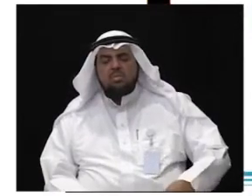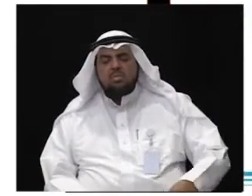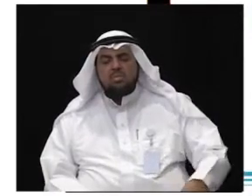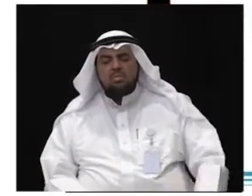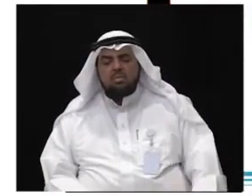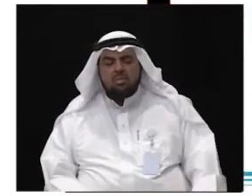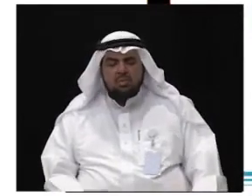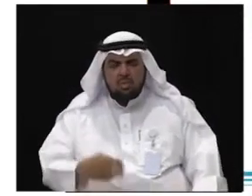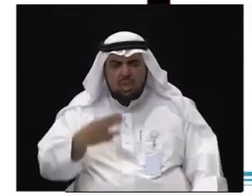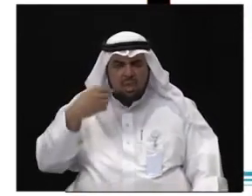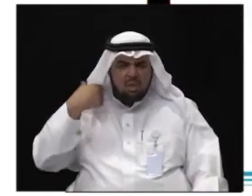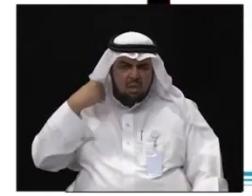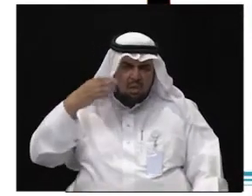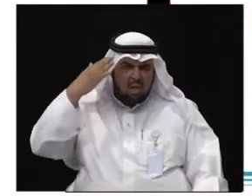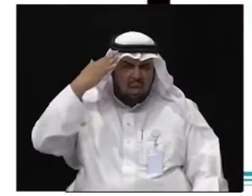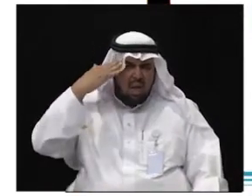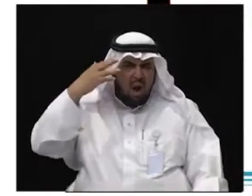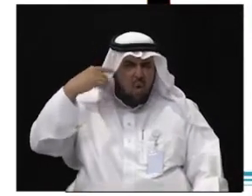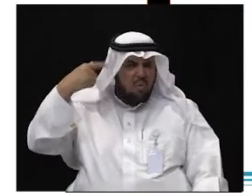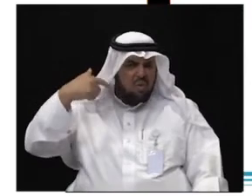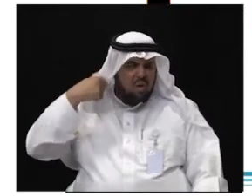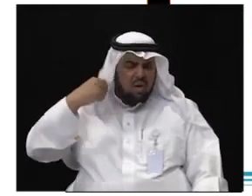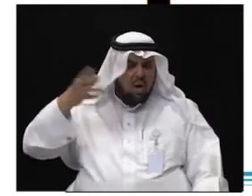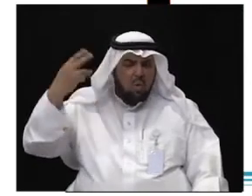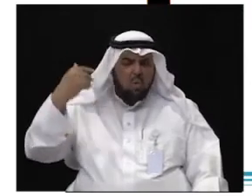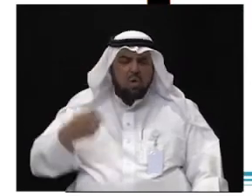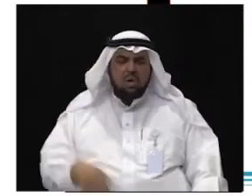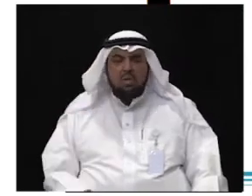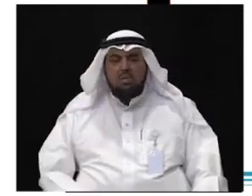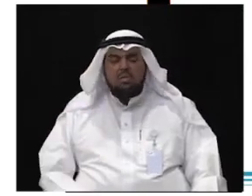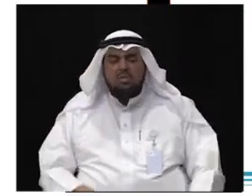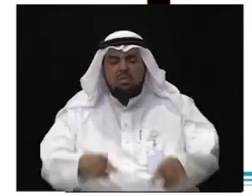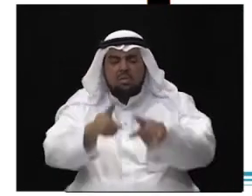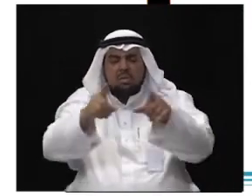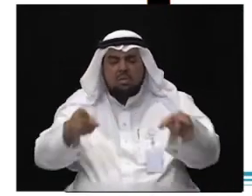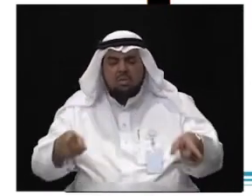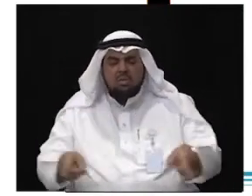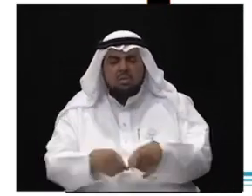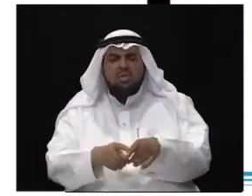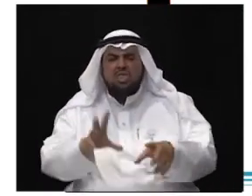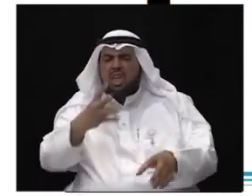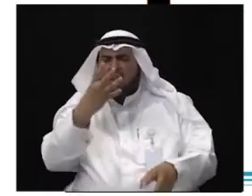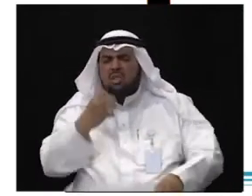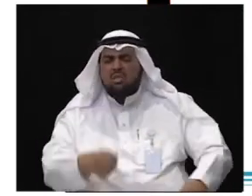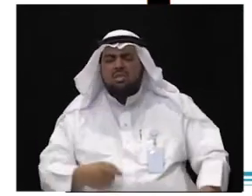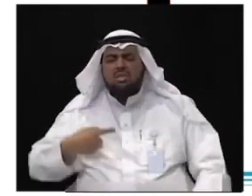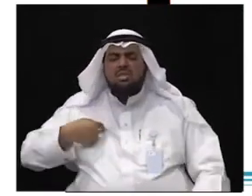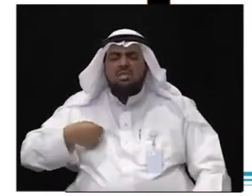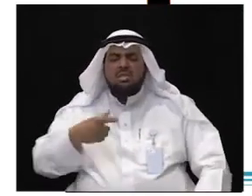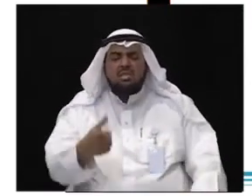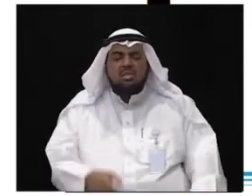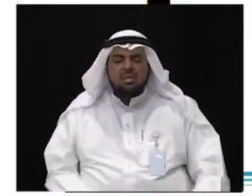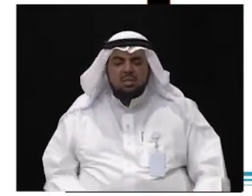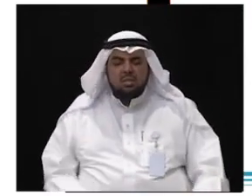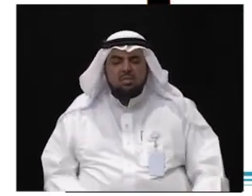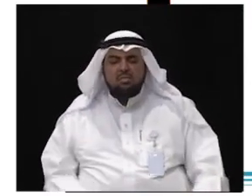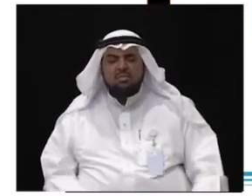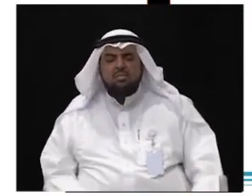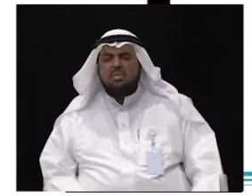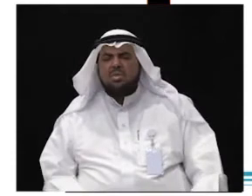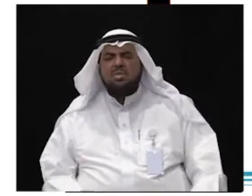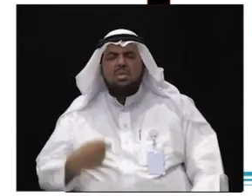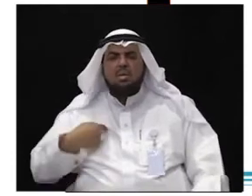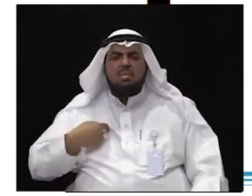هل تذكرون ماذا يسمى التخطيط الذي استخدمته نورا الآن لتنظيم عملها هي وأخيها